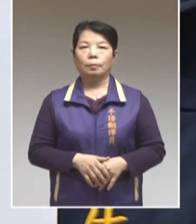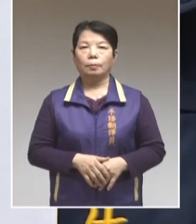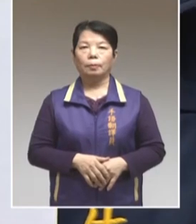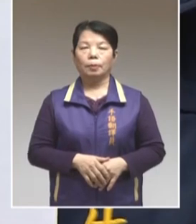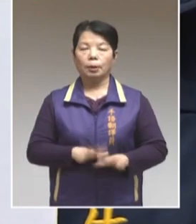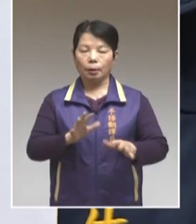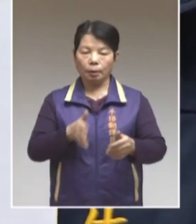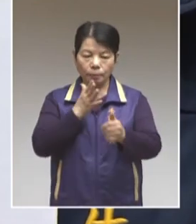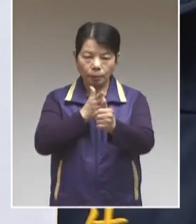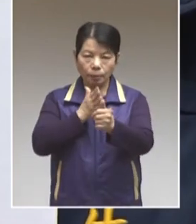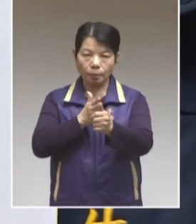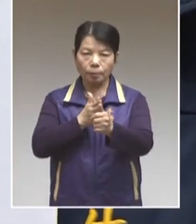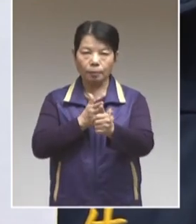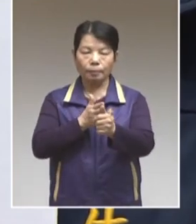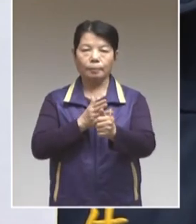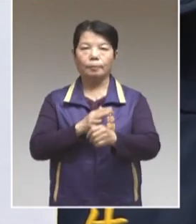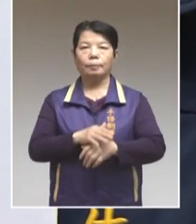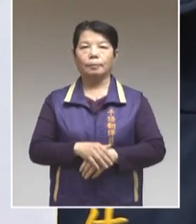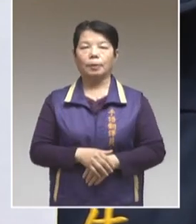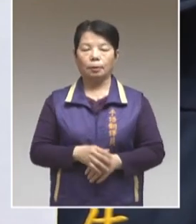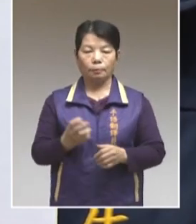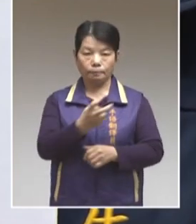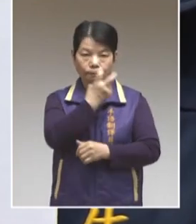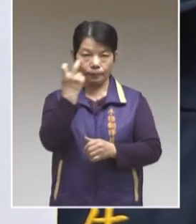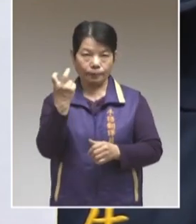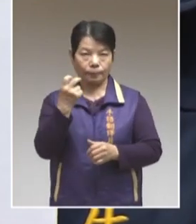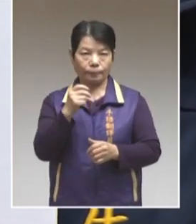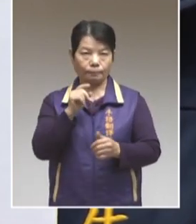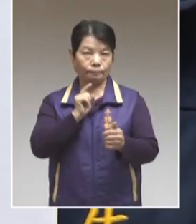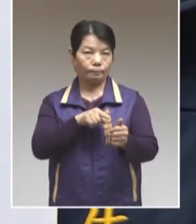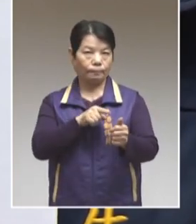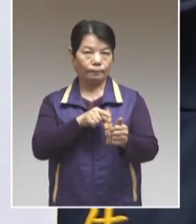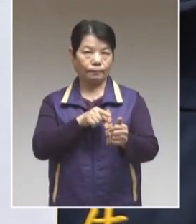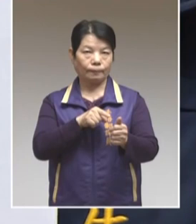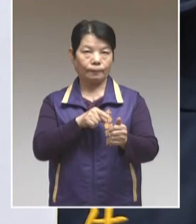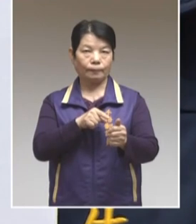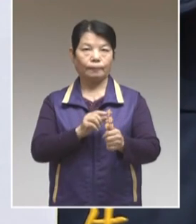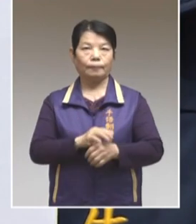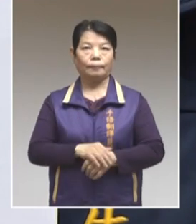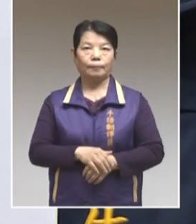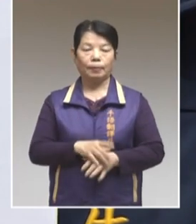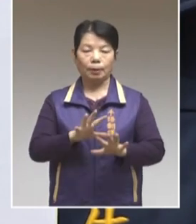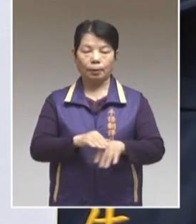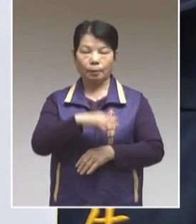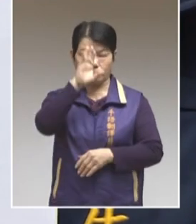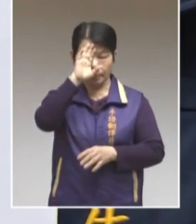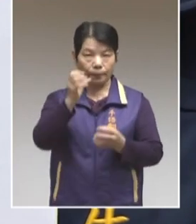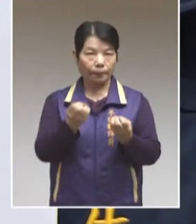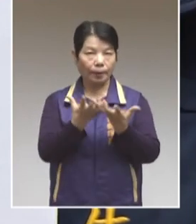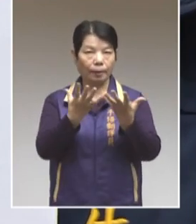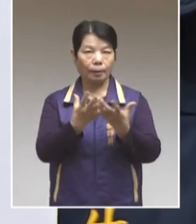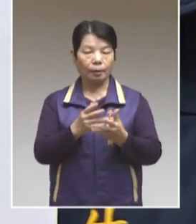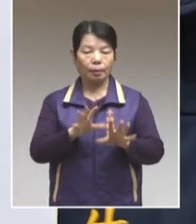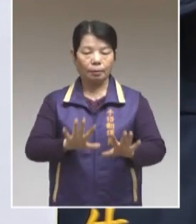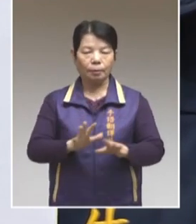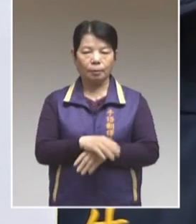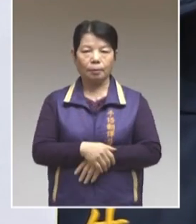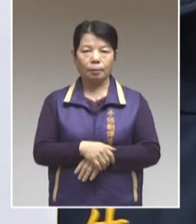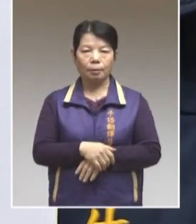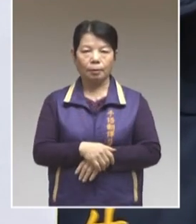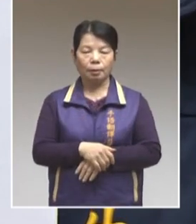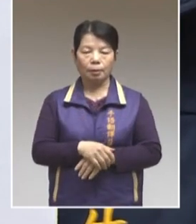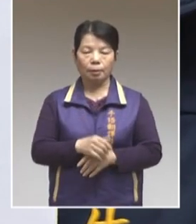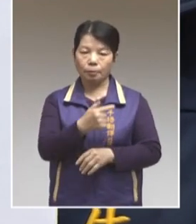在疫调溯源疫调这个部分，我们发现它的这个。发病日是这里面最早的是